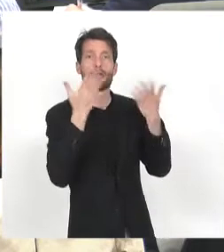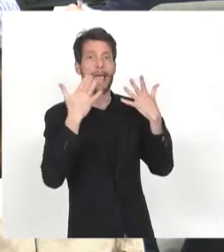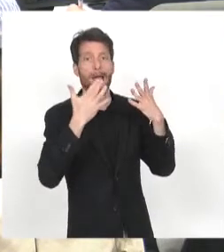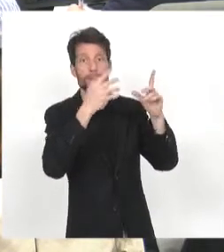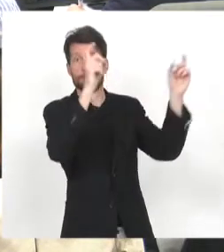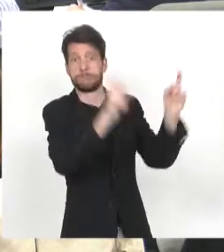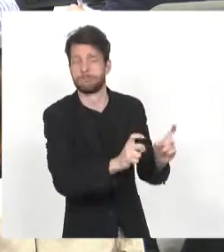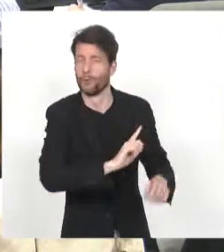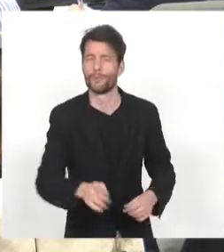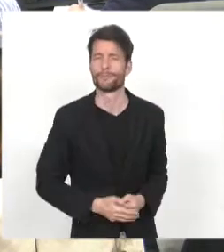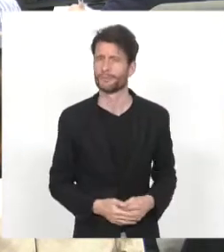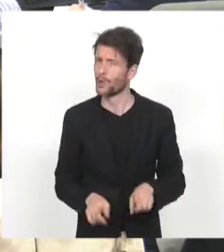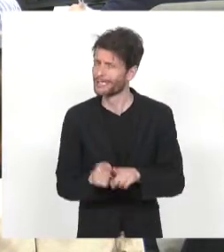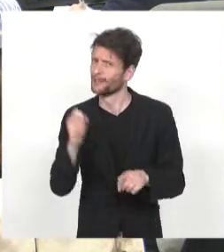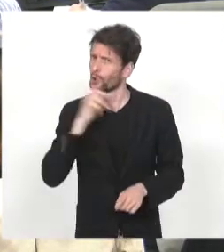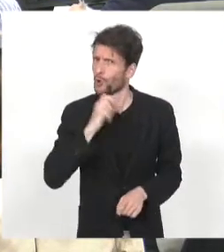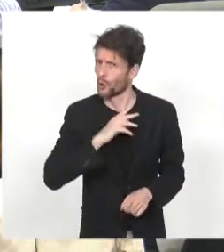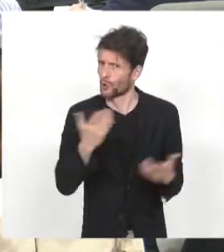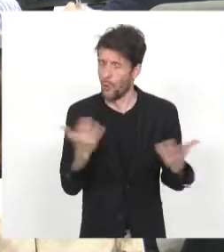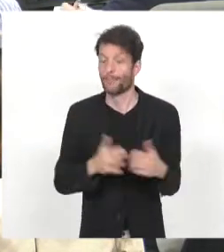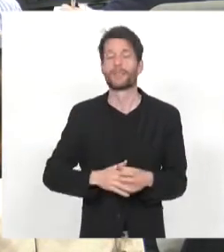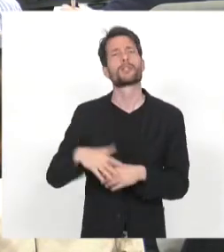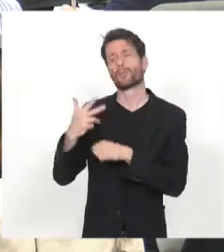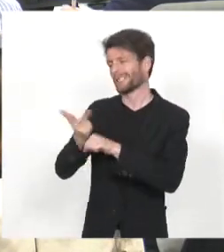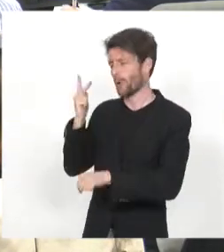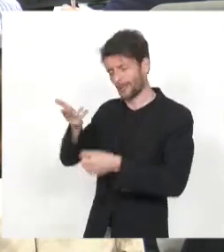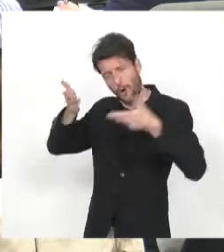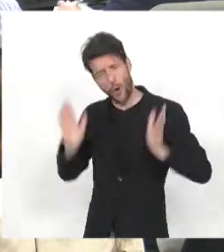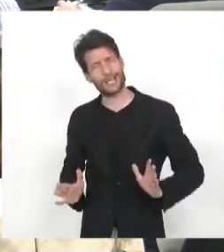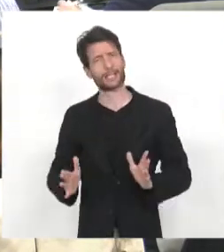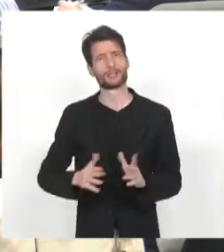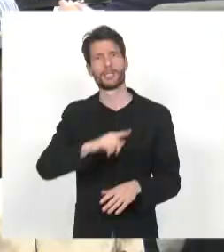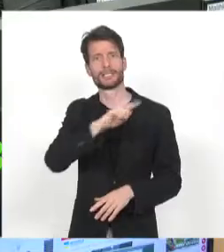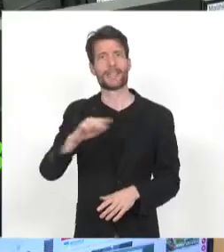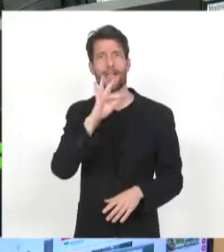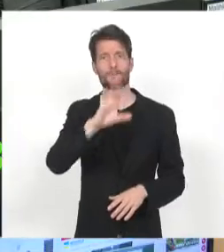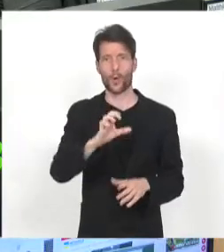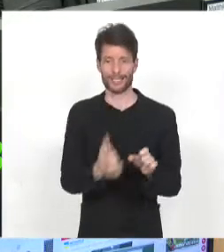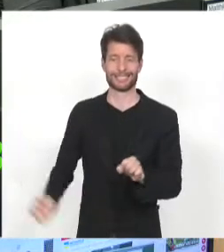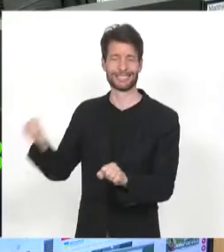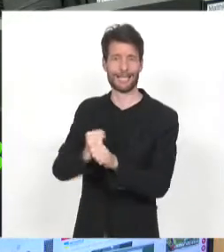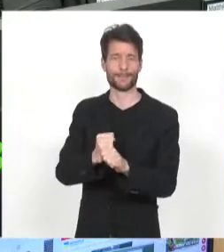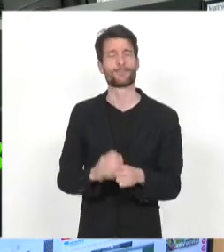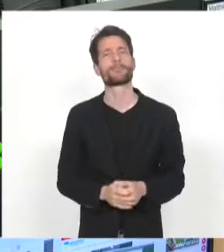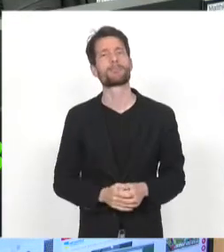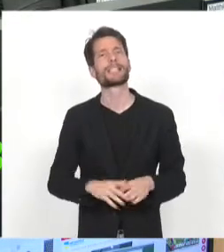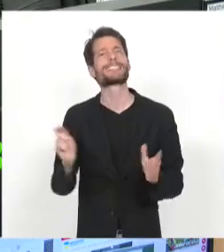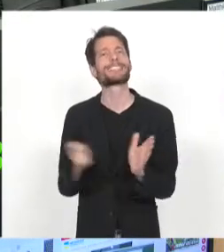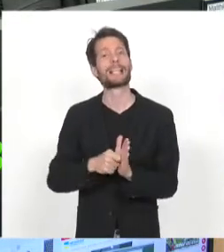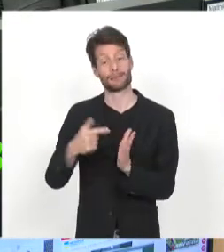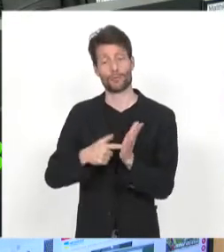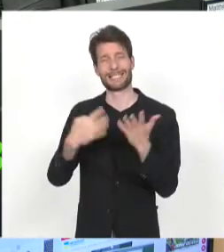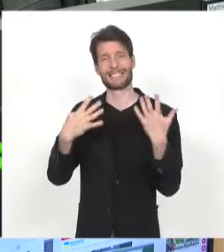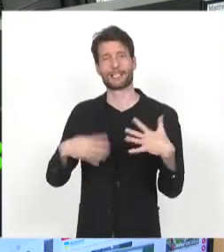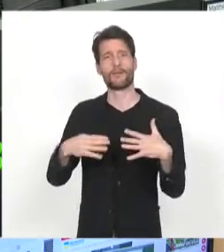Cela fait bientôt 3 ans que la Melle s'est engagée à mettre en place une zone à faible émission sur son territoire. Lors de la présentation de la délibération de